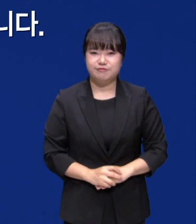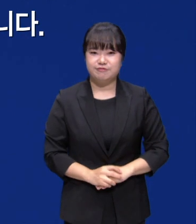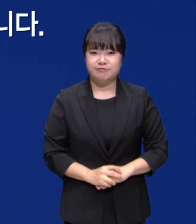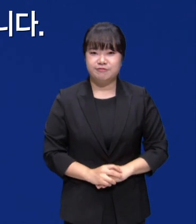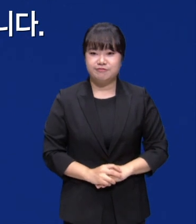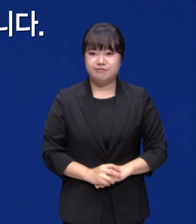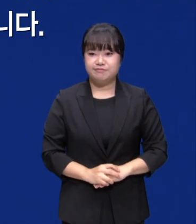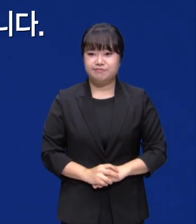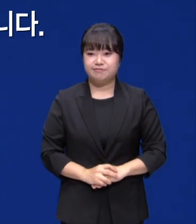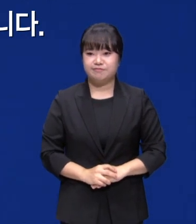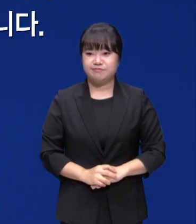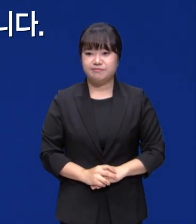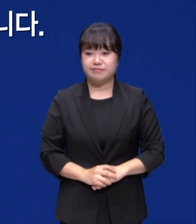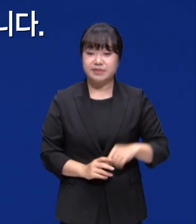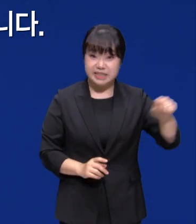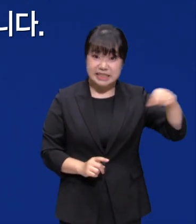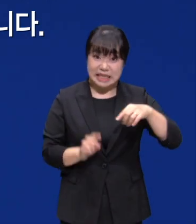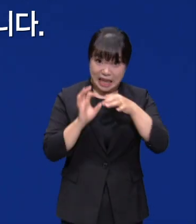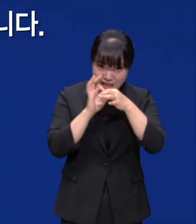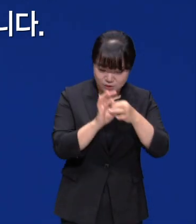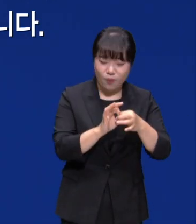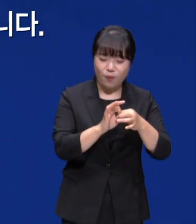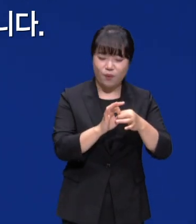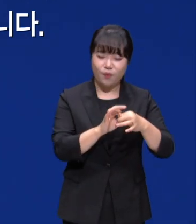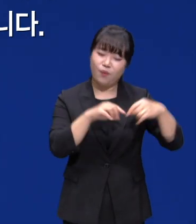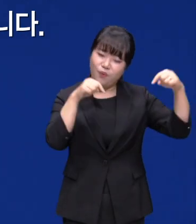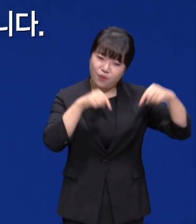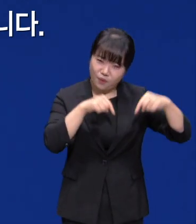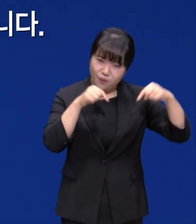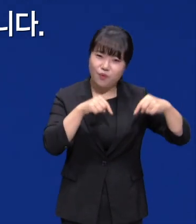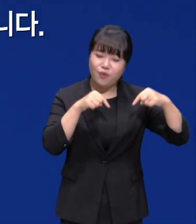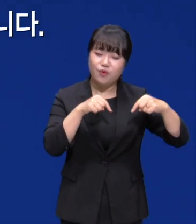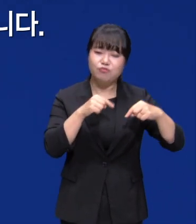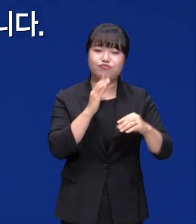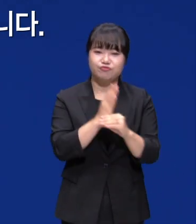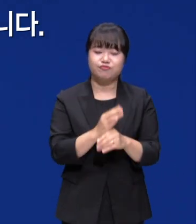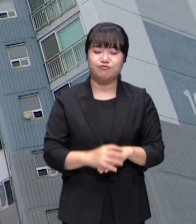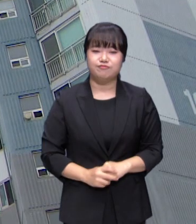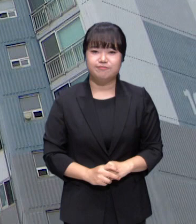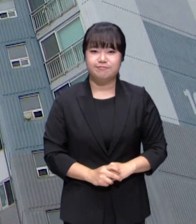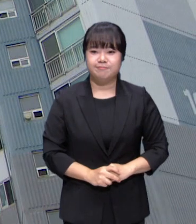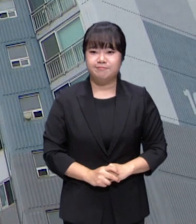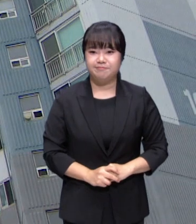예. 그리고 또 저쪽하고 계속 지금 협의를 하고 있고.